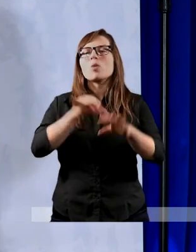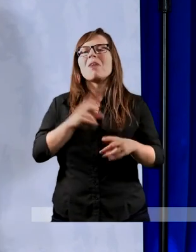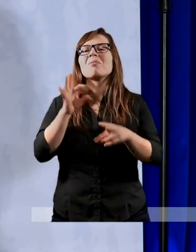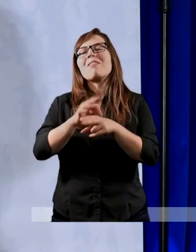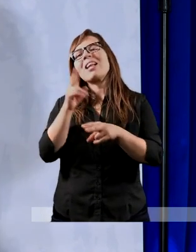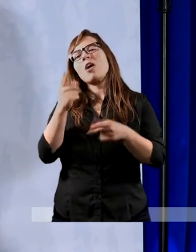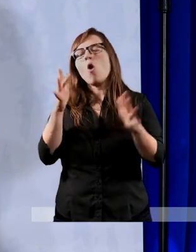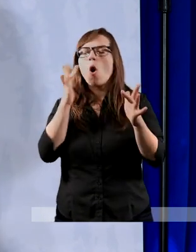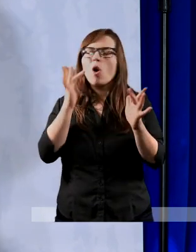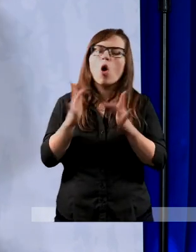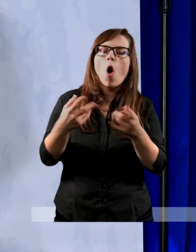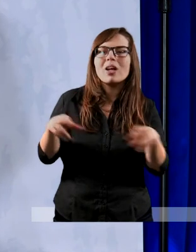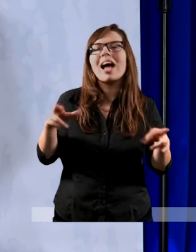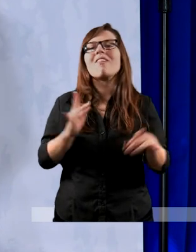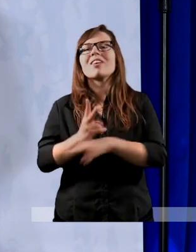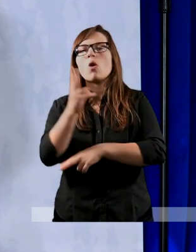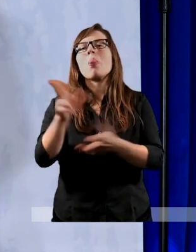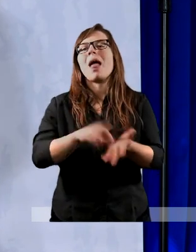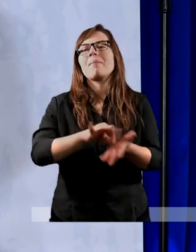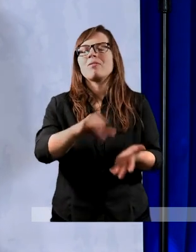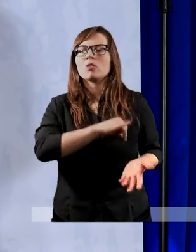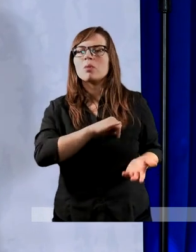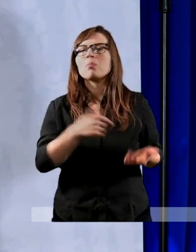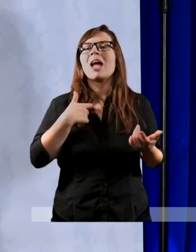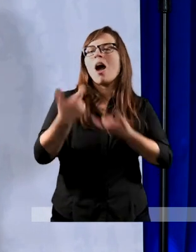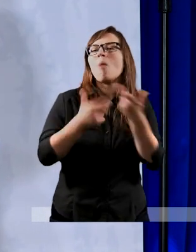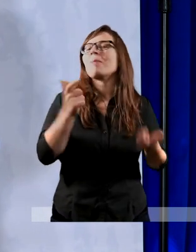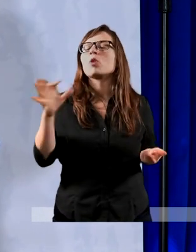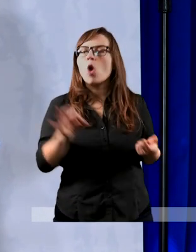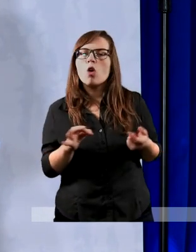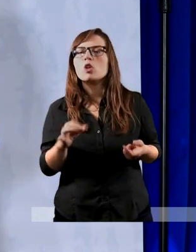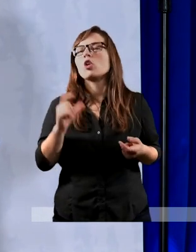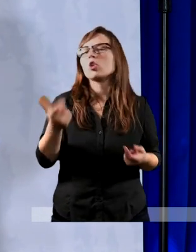wykroczenia, ale na pewno grzechu, ponieważ robiłem coś,